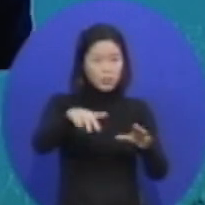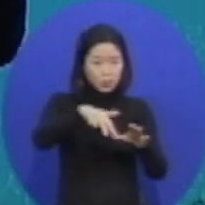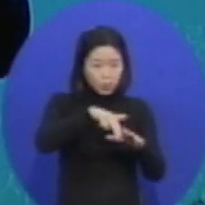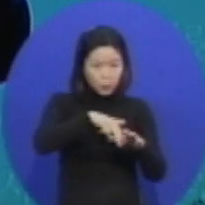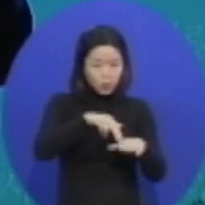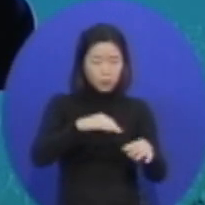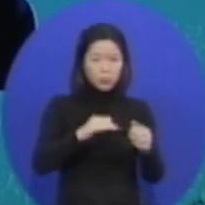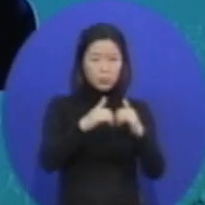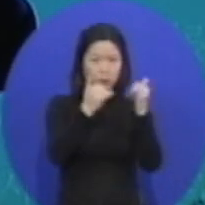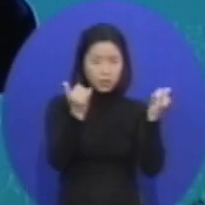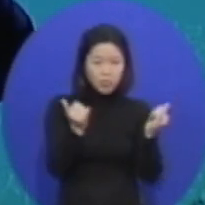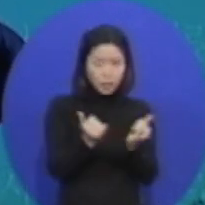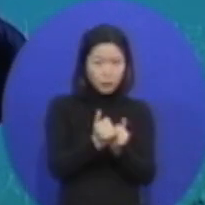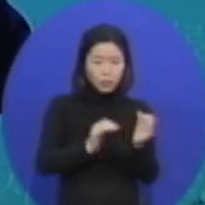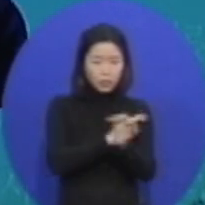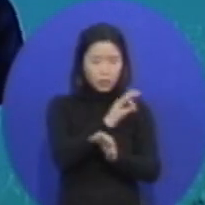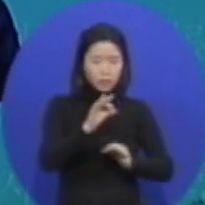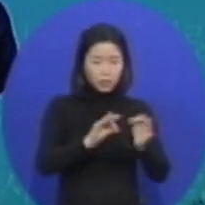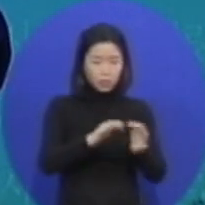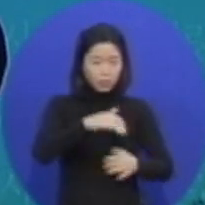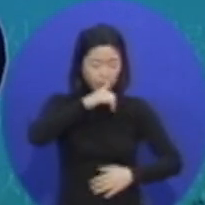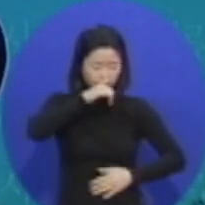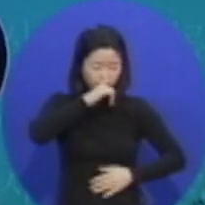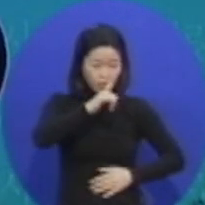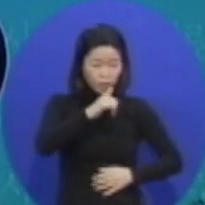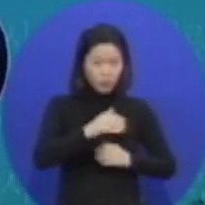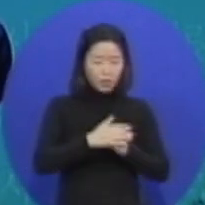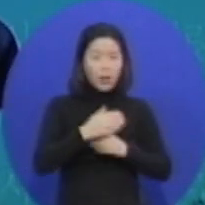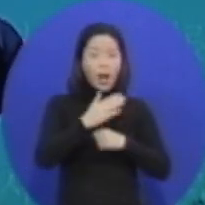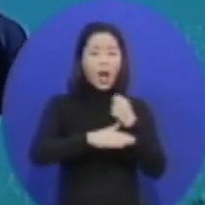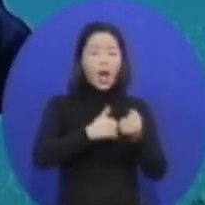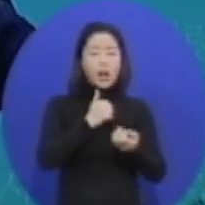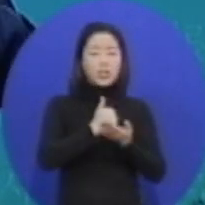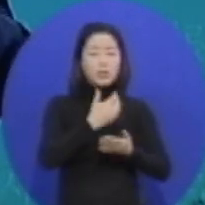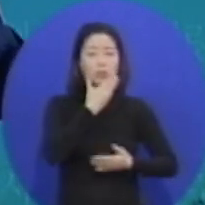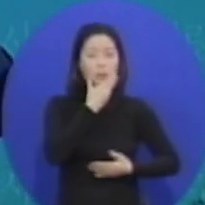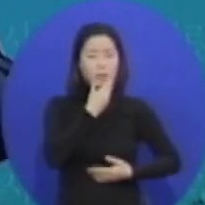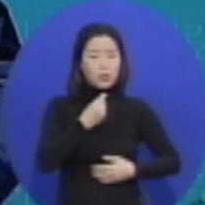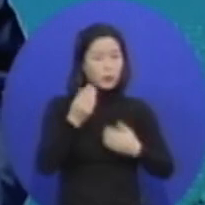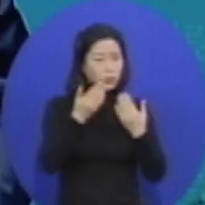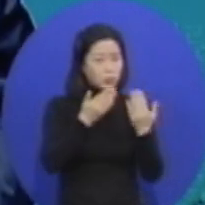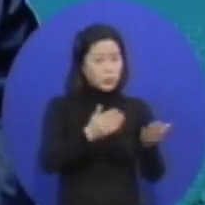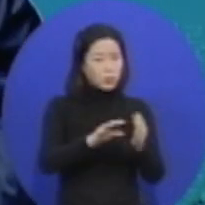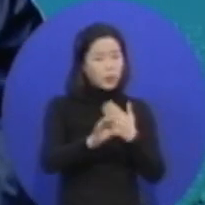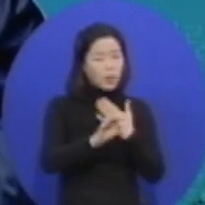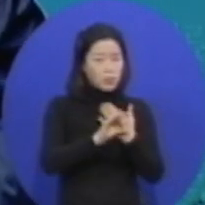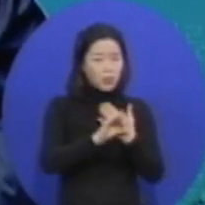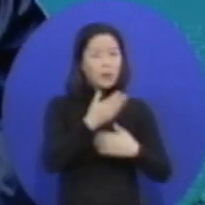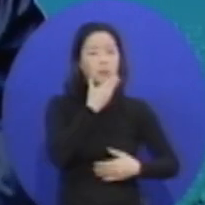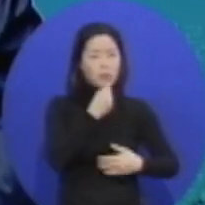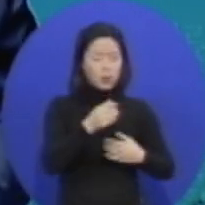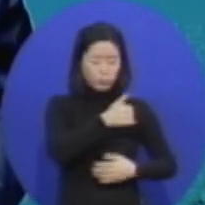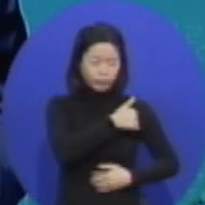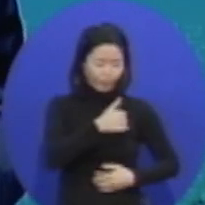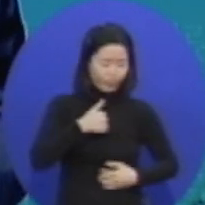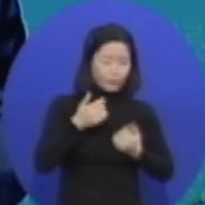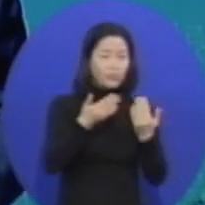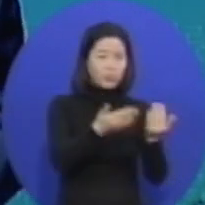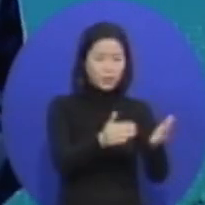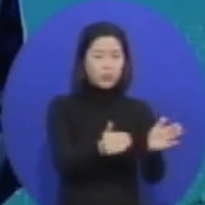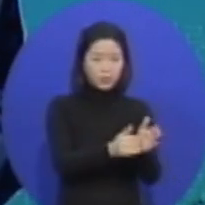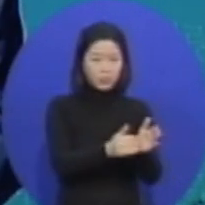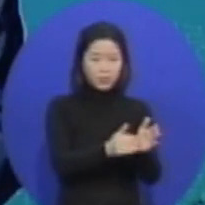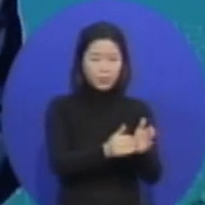가장 엘리트 이고 하나님이 복을 주셨다고 한다면 정말 복을 받은 사람입니다 4